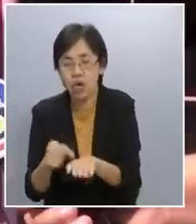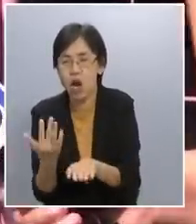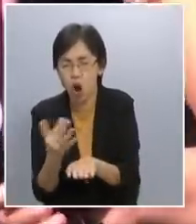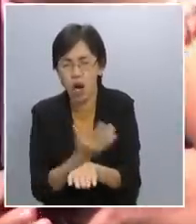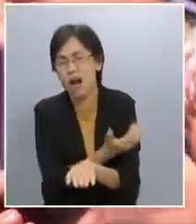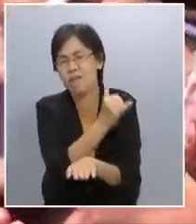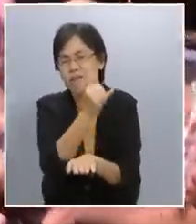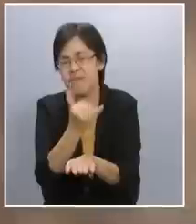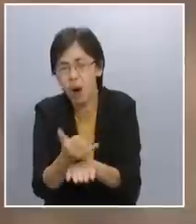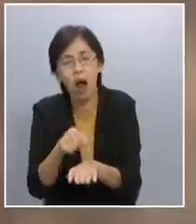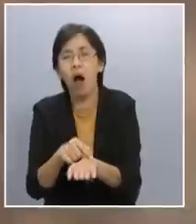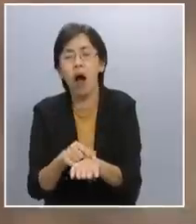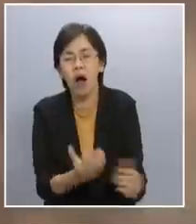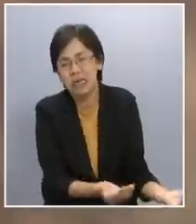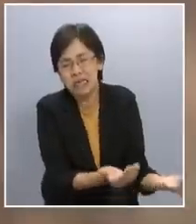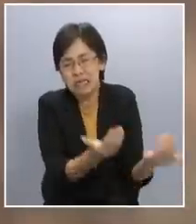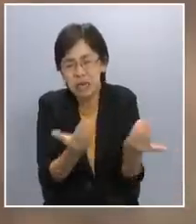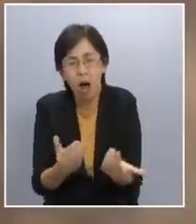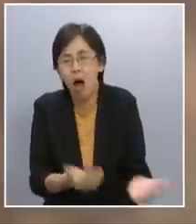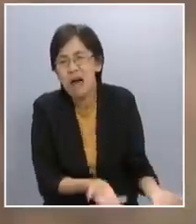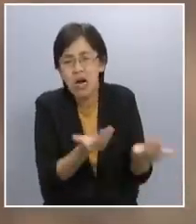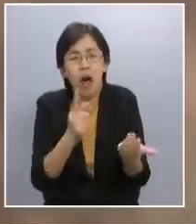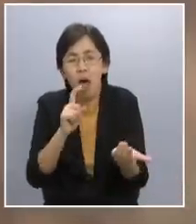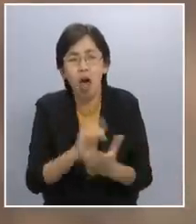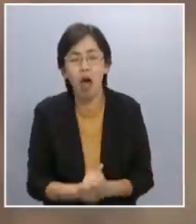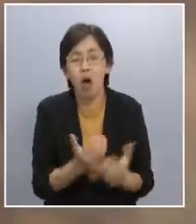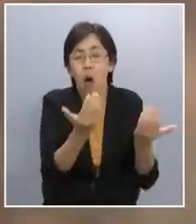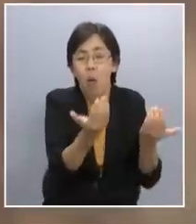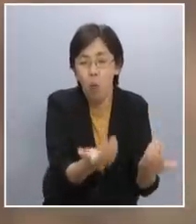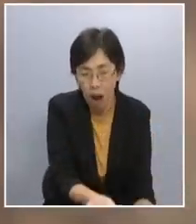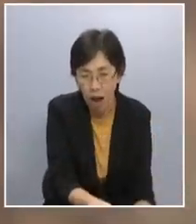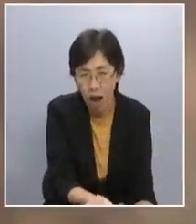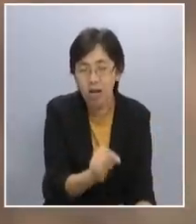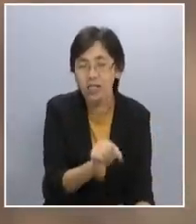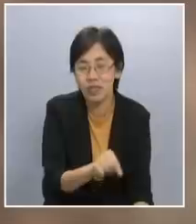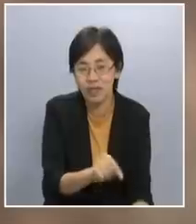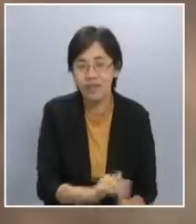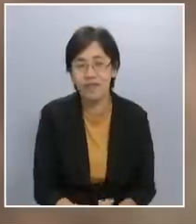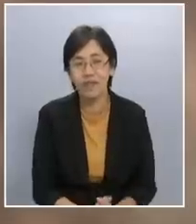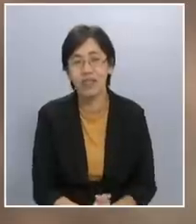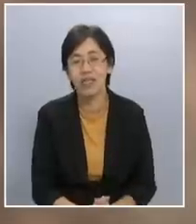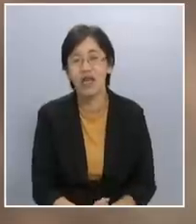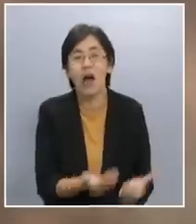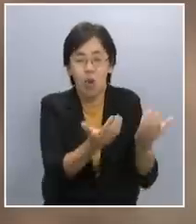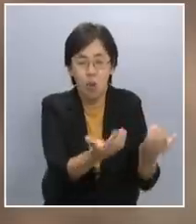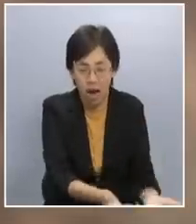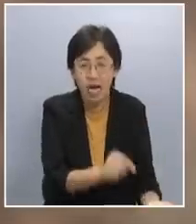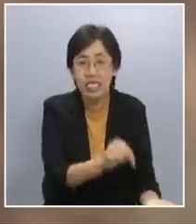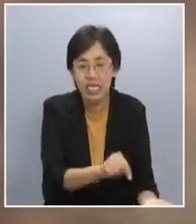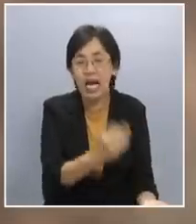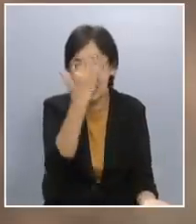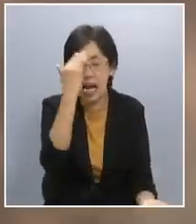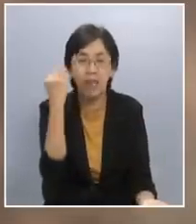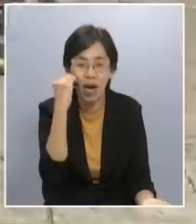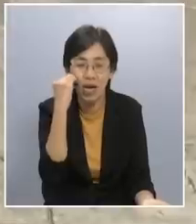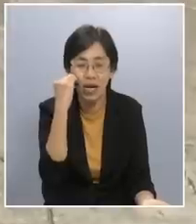านแต่ว่าไม่สามารถจะขึ้นได้ก็เลยตัดสินใจวางร่างลงที่จุดบริเวณที่พบศพอะค่ะก็คือหน้าบ้านห